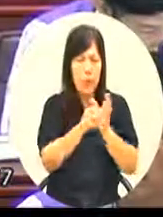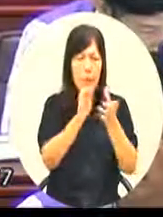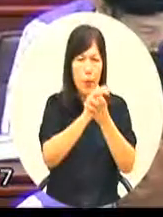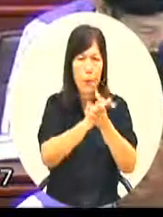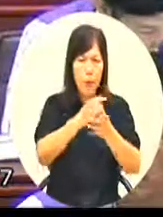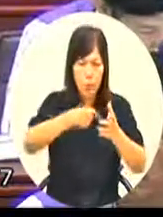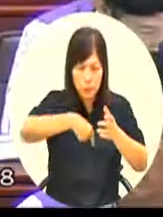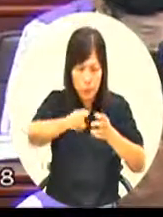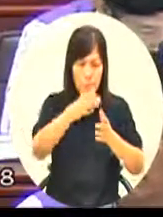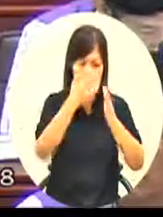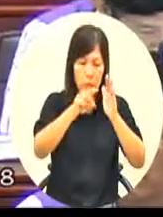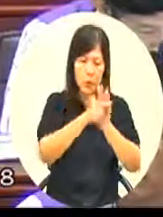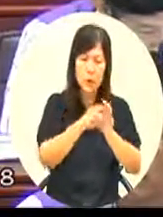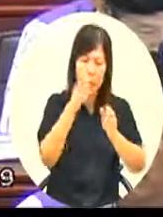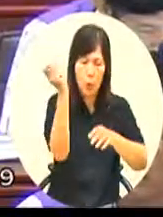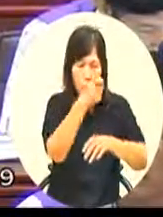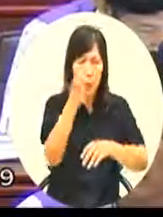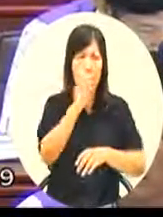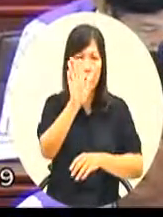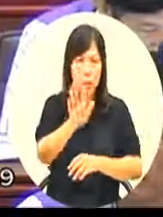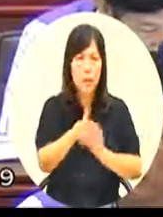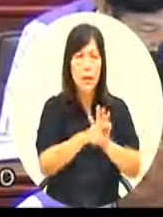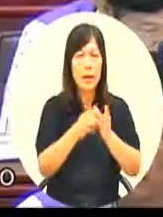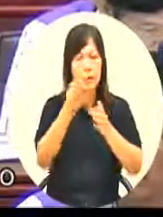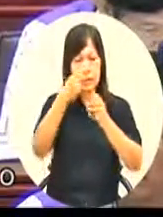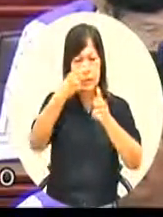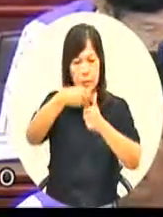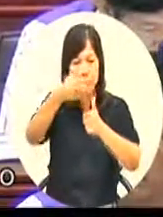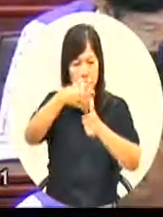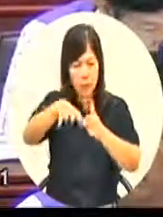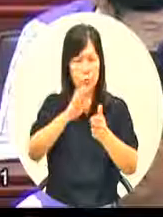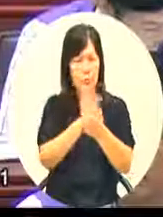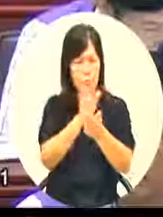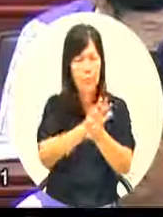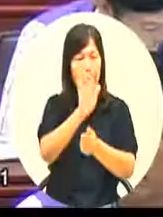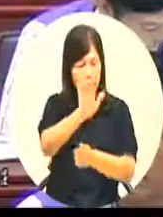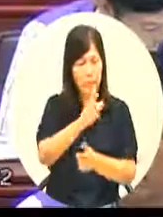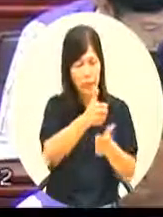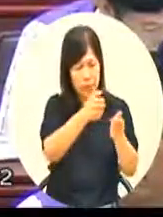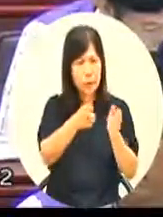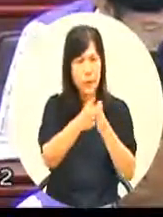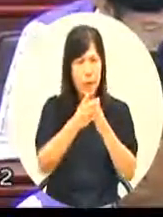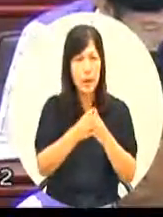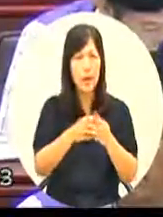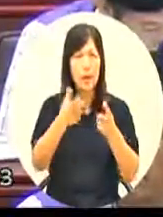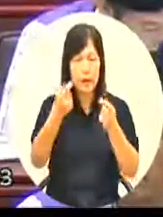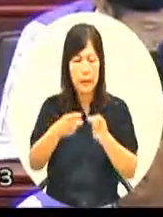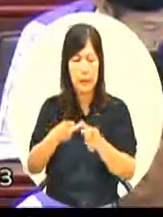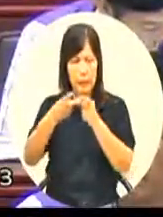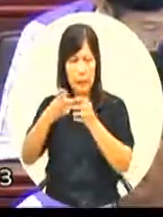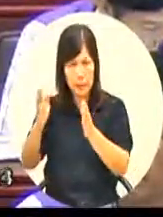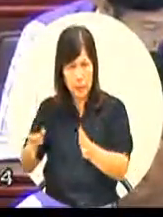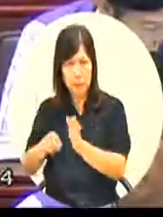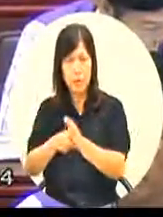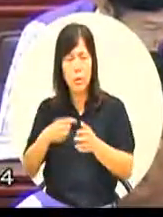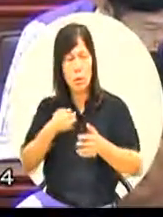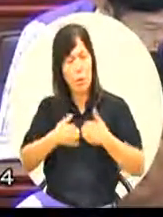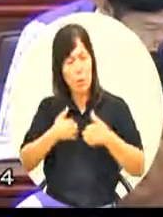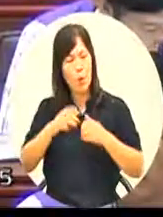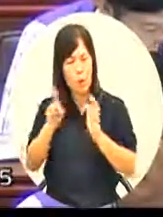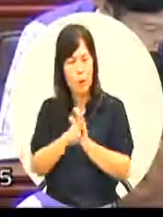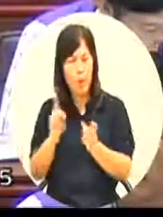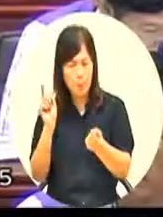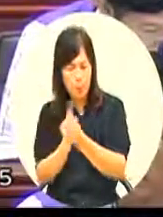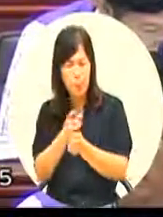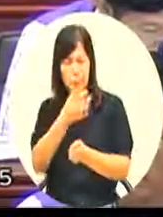到他们的学校去使用了，这部分也谢谢教育局来协助了。第二部分其实让我蛮高兴也蛮兴奋，是说因为我们一直遇到一个窘